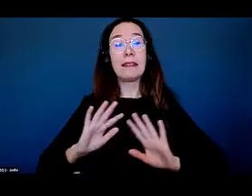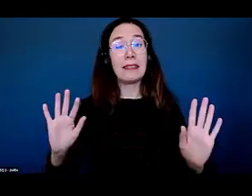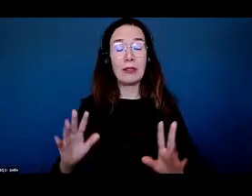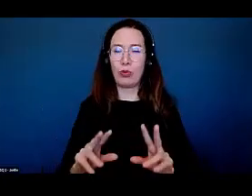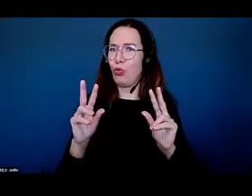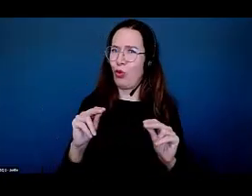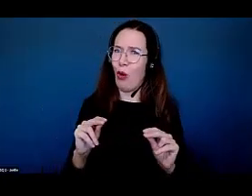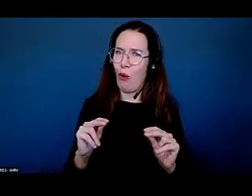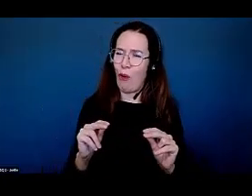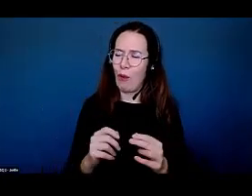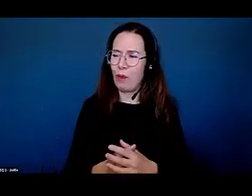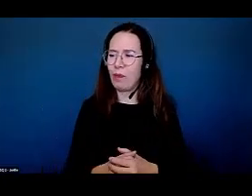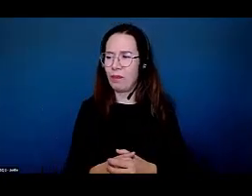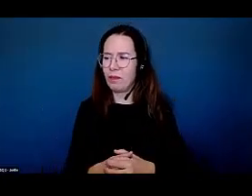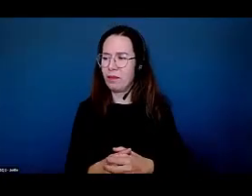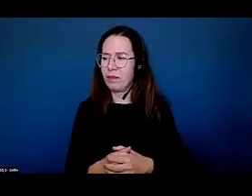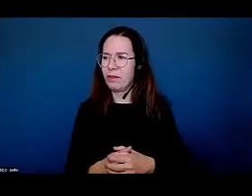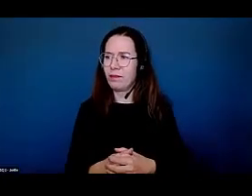clinique.